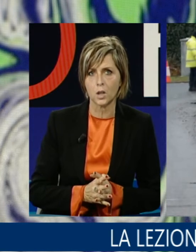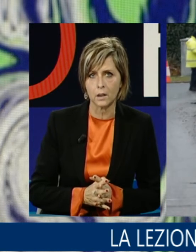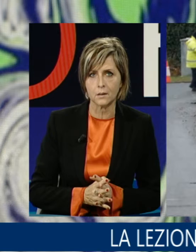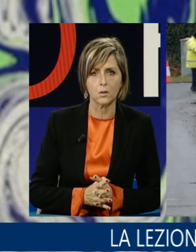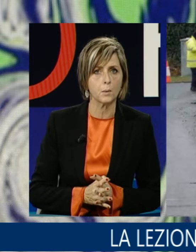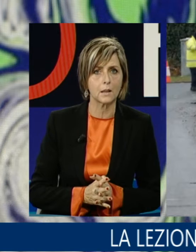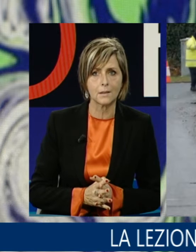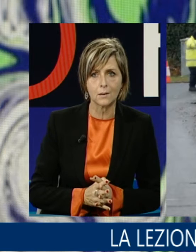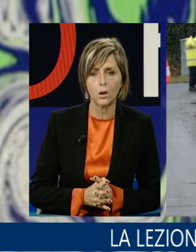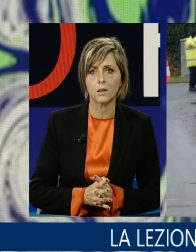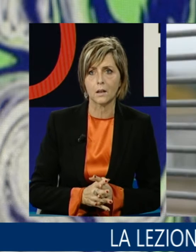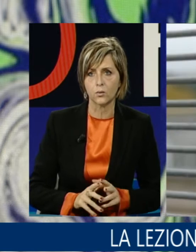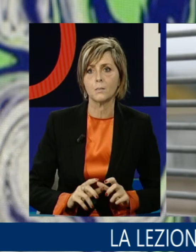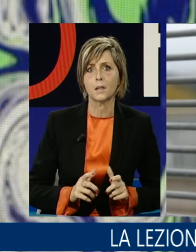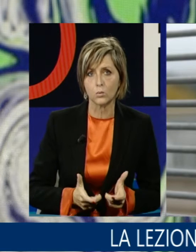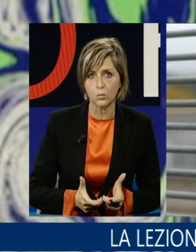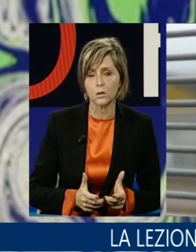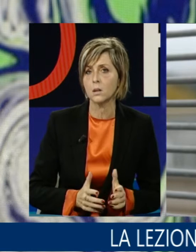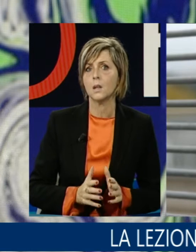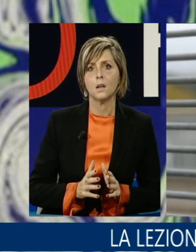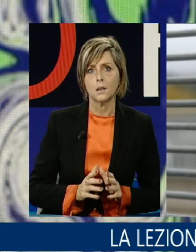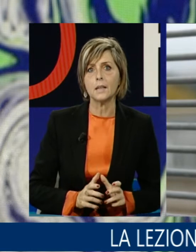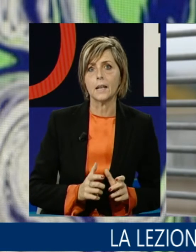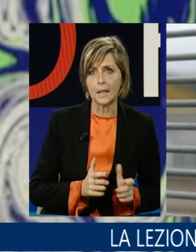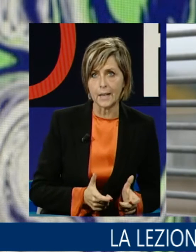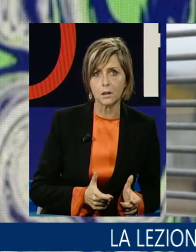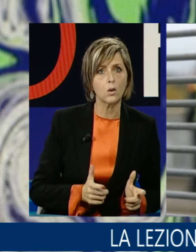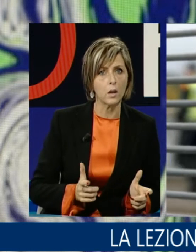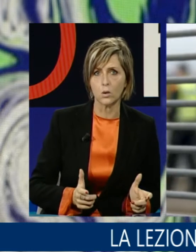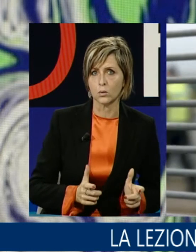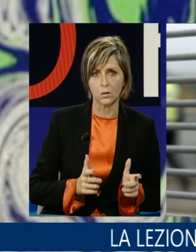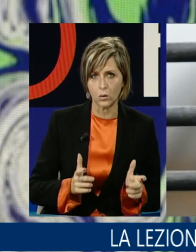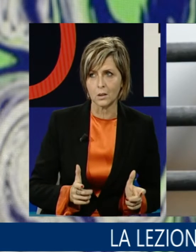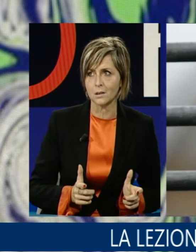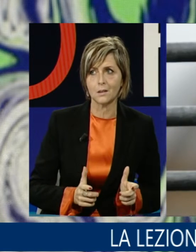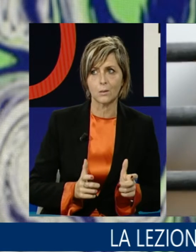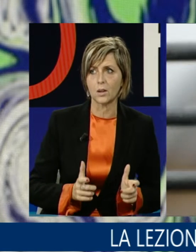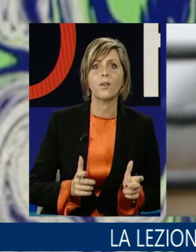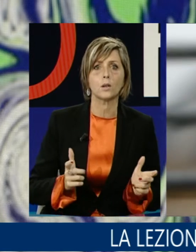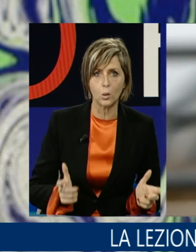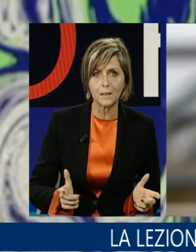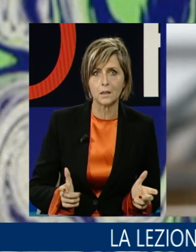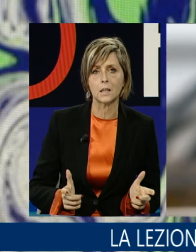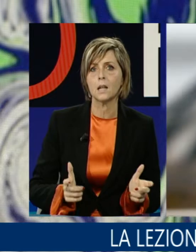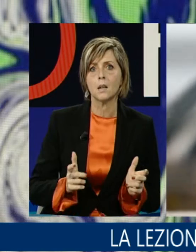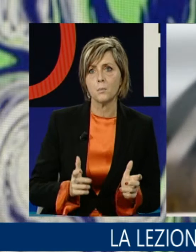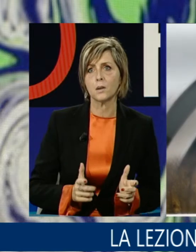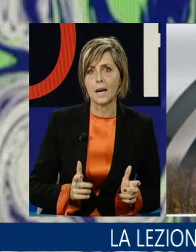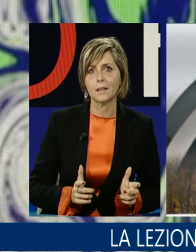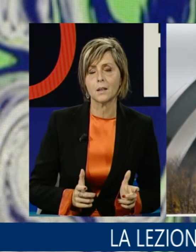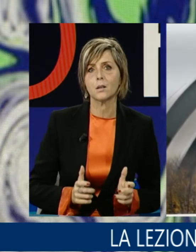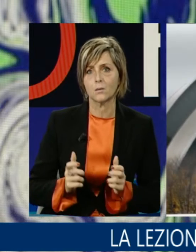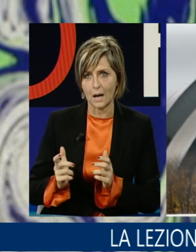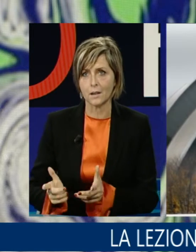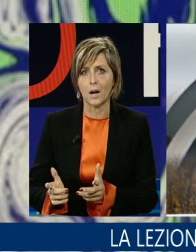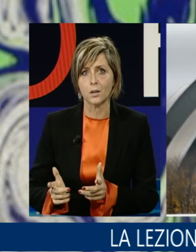nuova generazione, perché se si vuole trasformare tutto in elettrico, e io sono contentissimo, lo vorrei fare domattina, bisogna